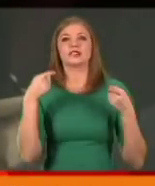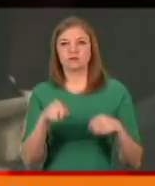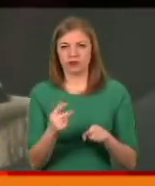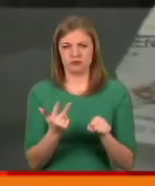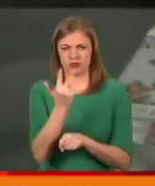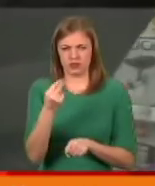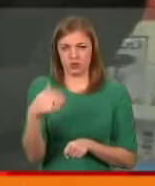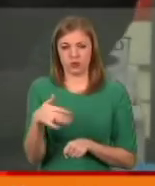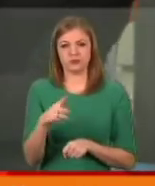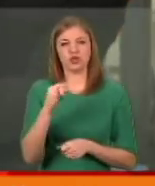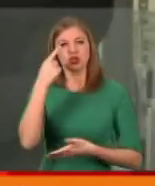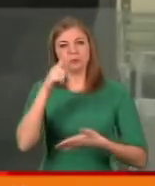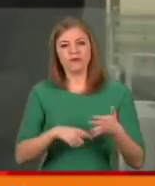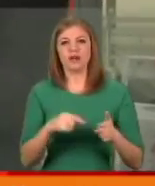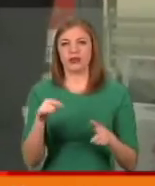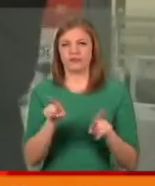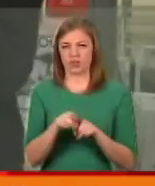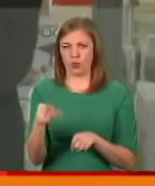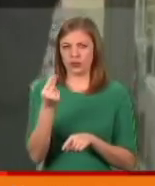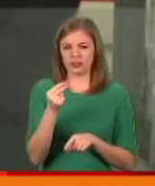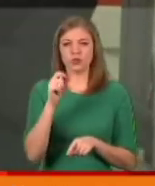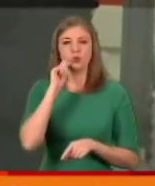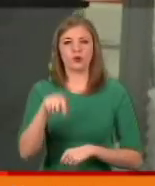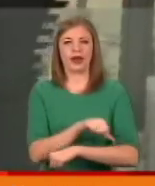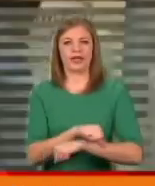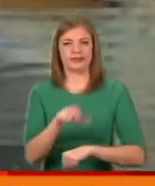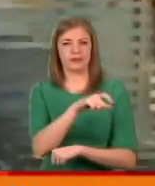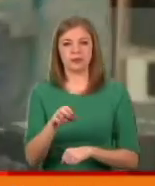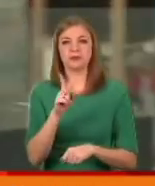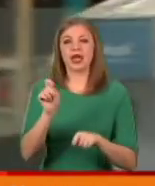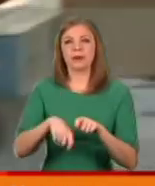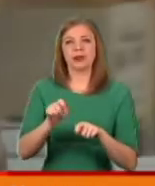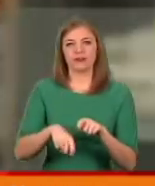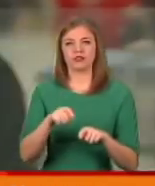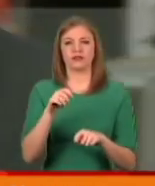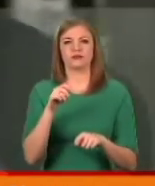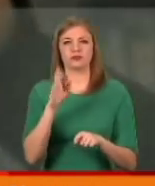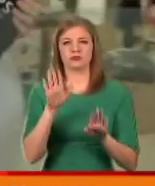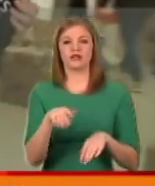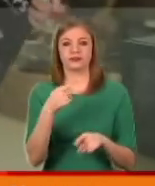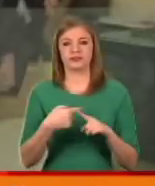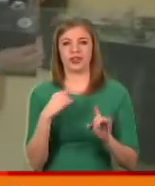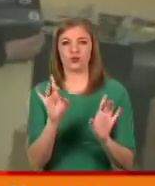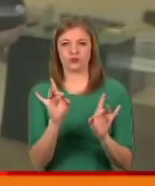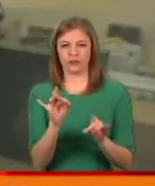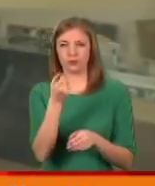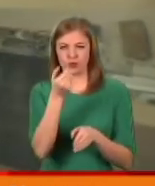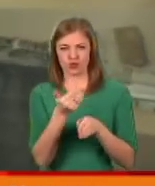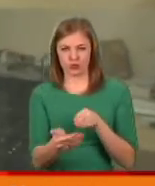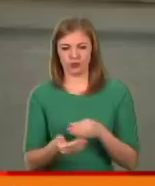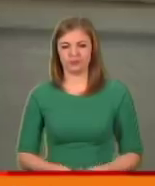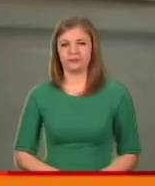утричі дорожче. Та чи повірять у чесність такої ціни українські митники? Як перевірятимуть нас на КПП «Краковець»? Про це я розповім